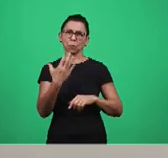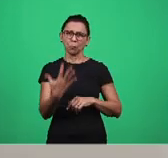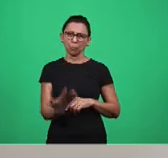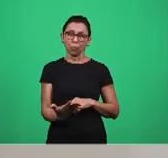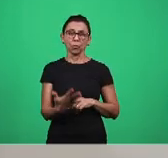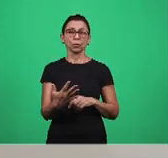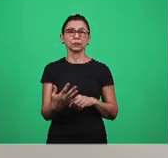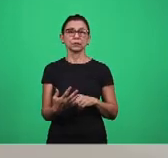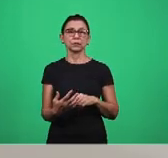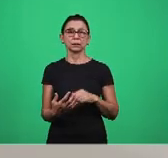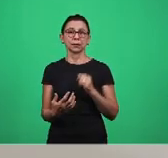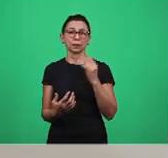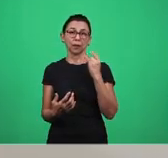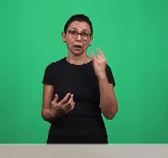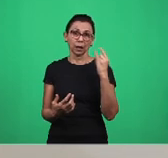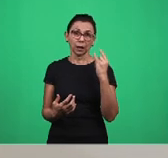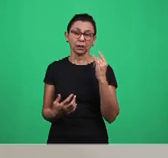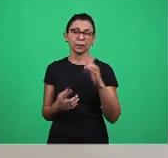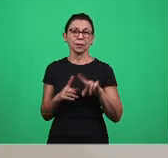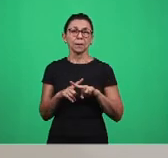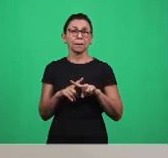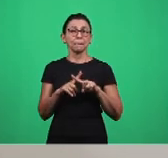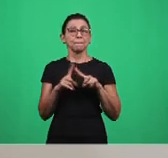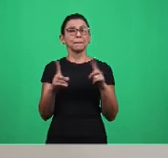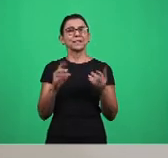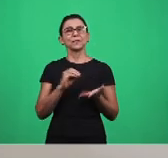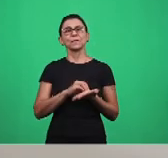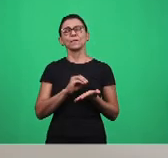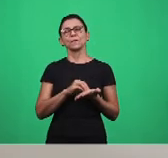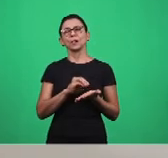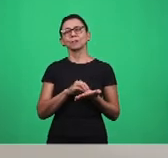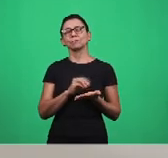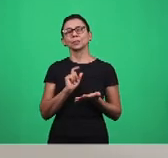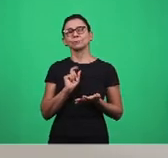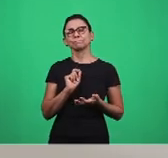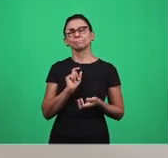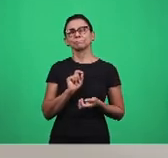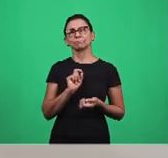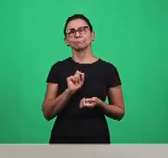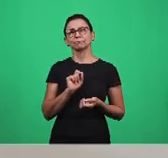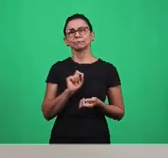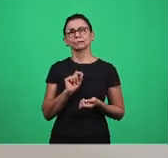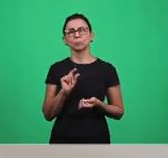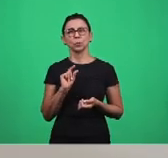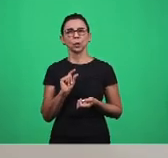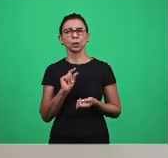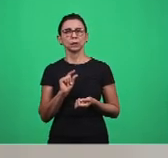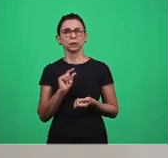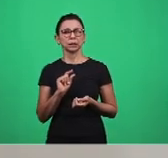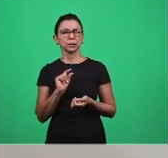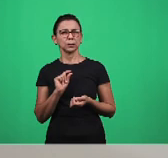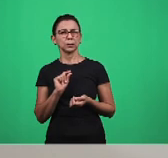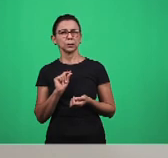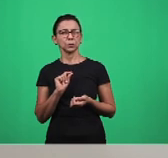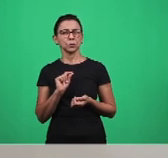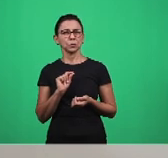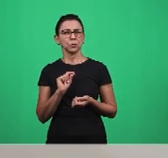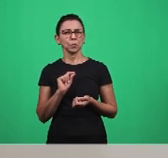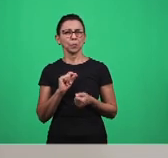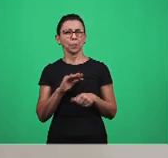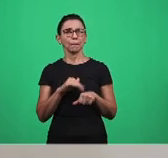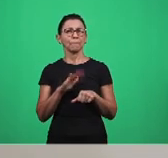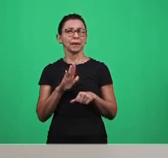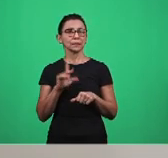manque un peu plus de ce qui manque, c'est la révélation, ce qui